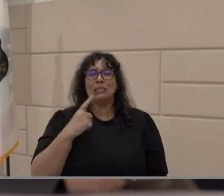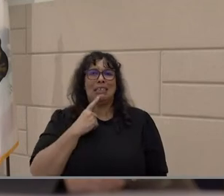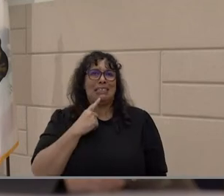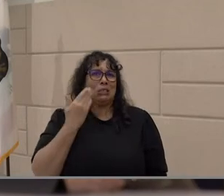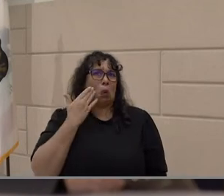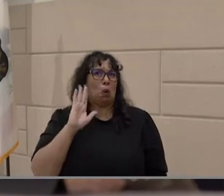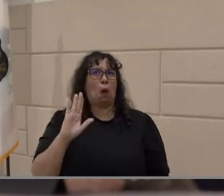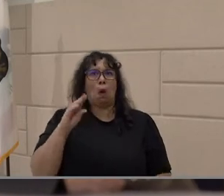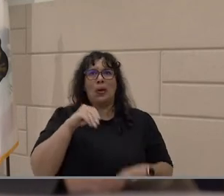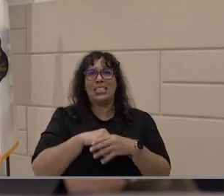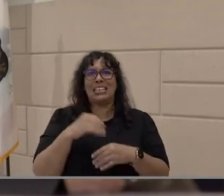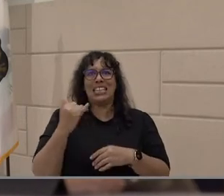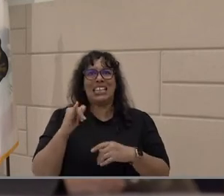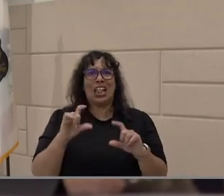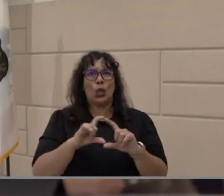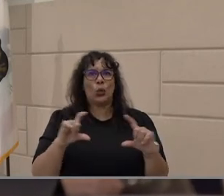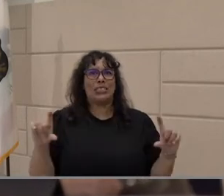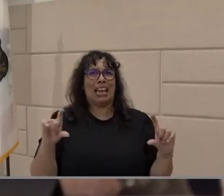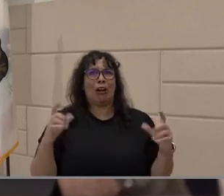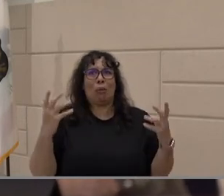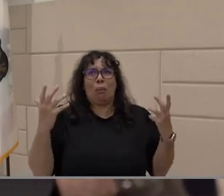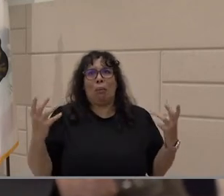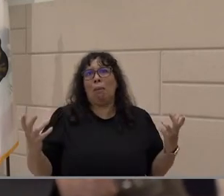យើងមិនដឹងថា